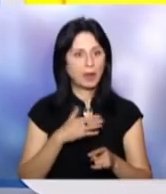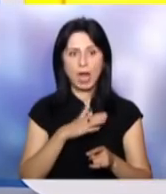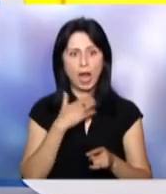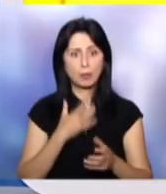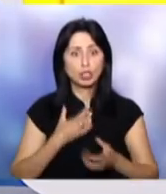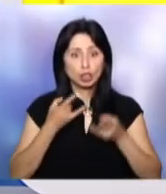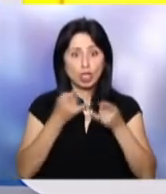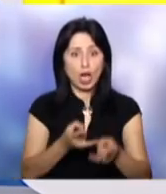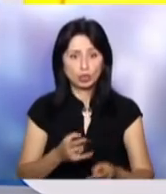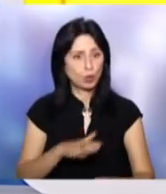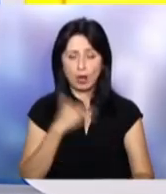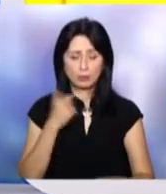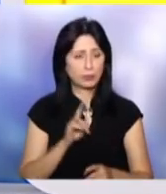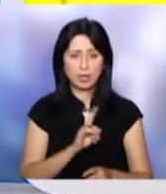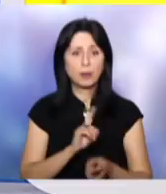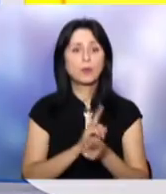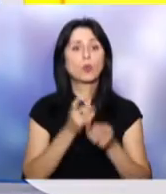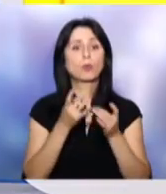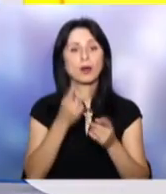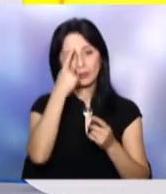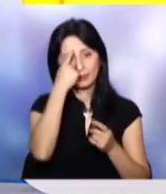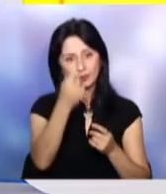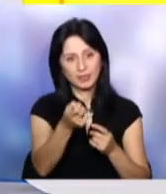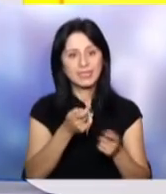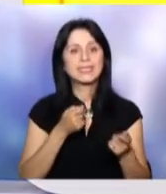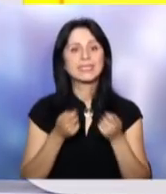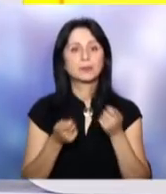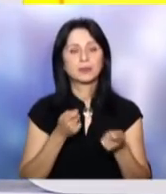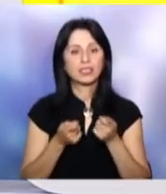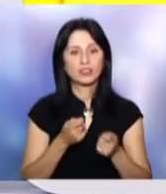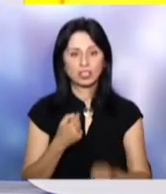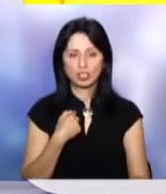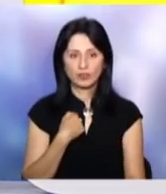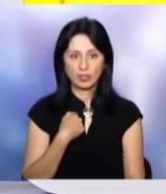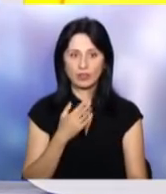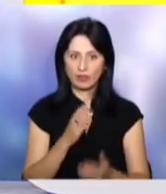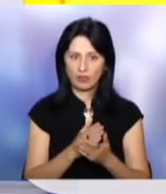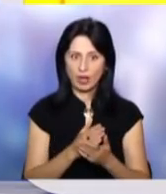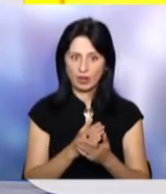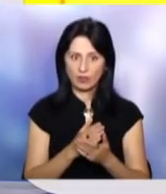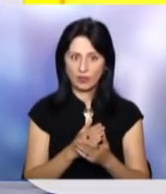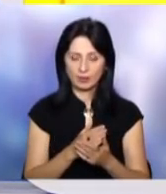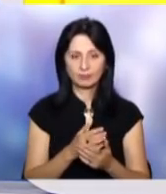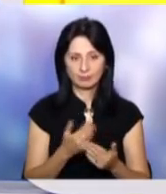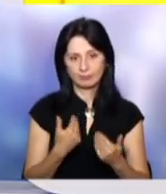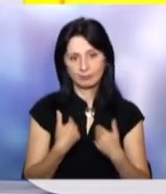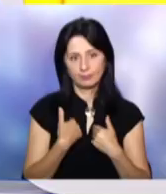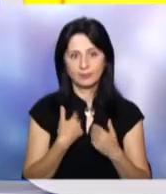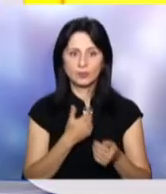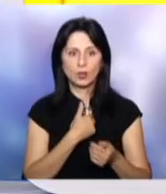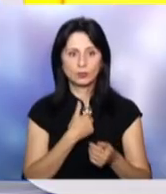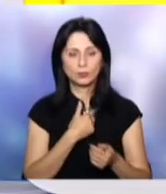რომ ეს შიში გაჩნდეს, უბრალოდ მე მინდა გაჩნდეს სიფრთხილე. ჩვენ გვაქვს ხოლმე თავმოწონება